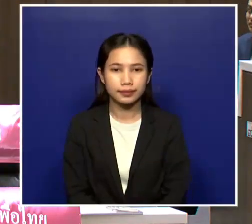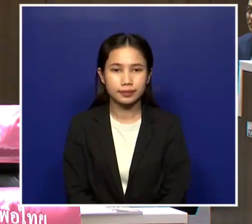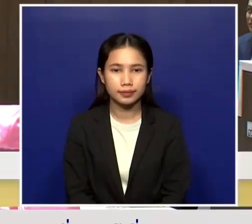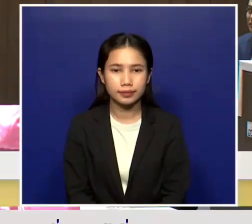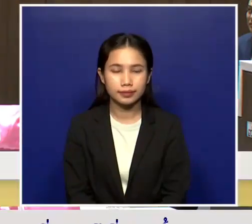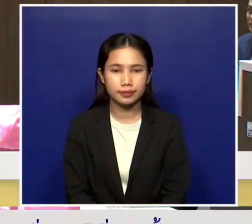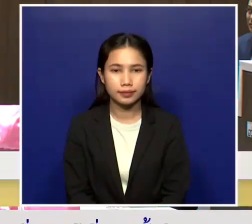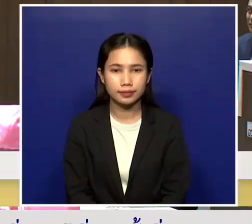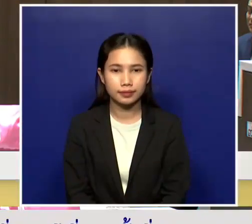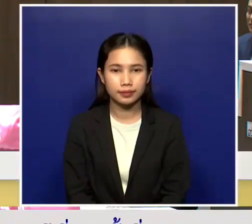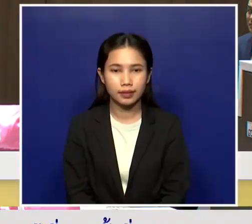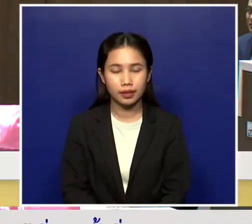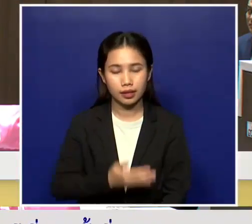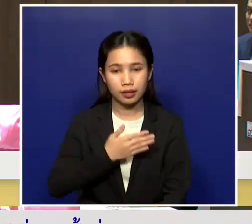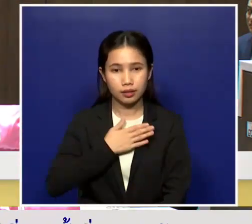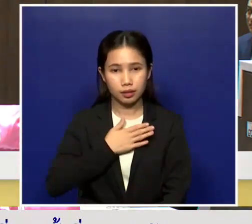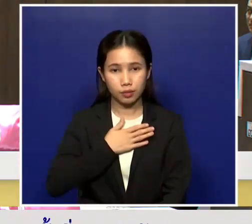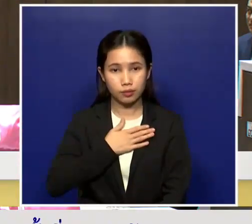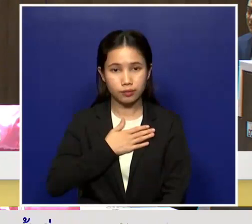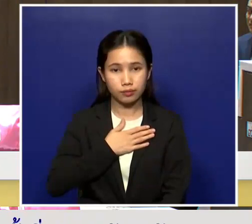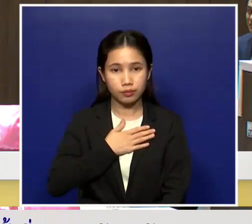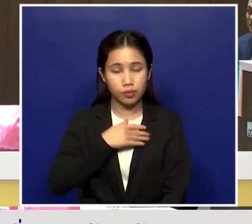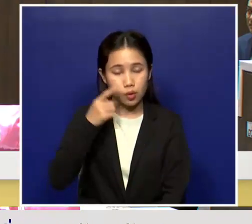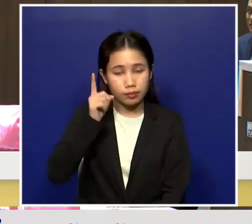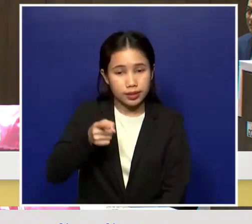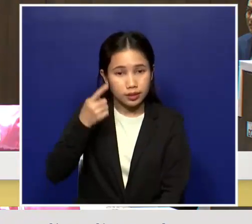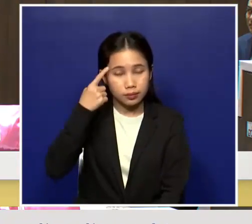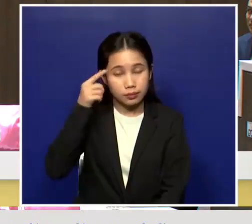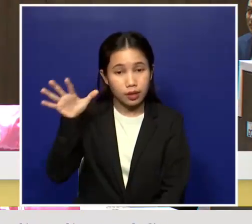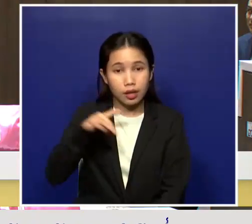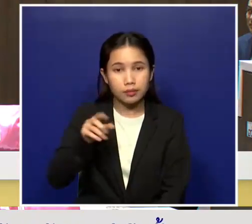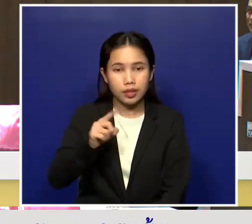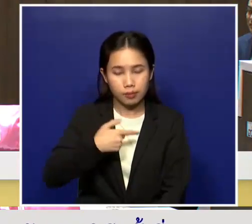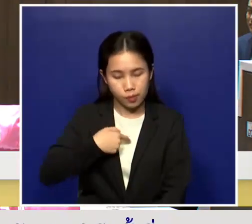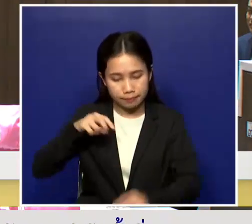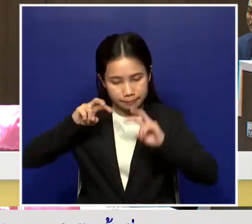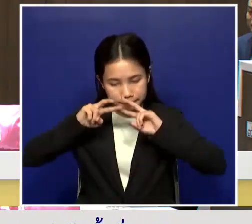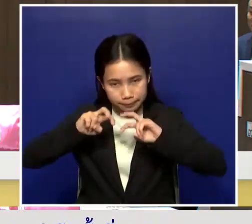เป็นเรื่องที่ผมได้ทราบความจริงแล้วได้ศึกษา